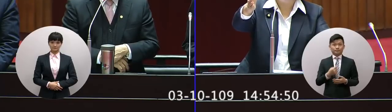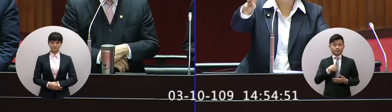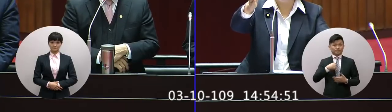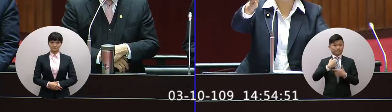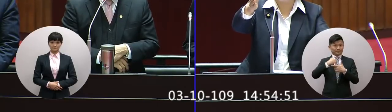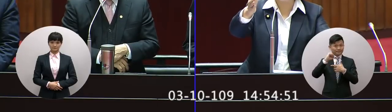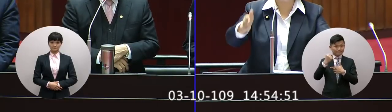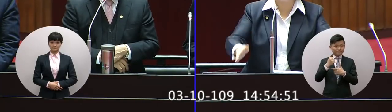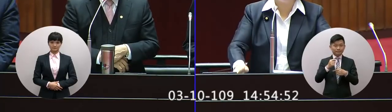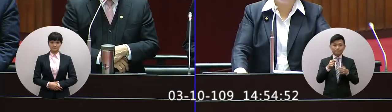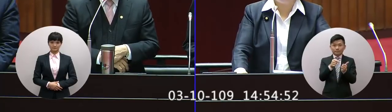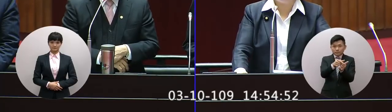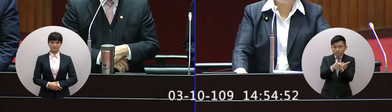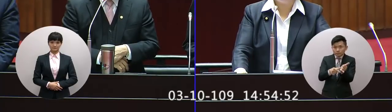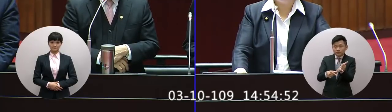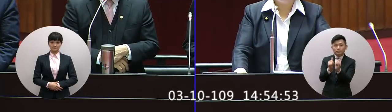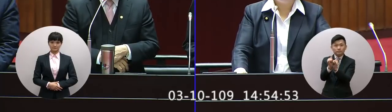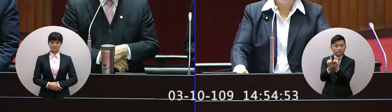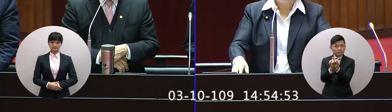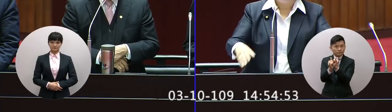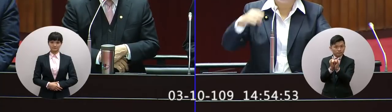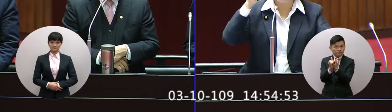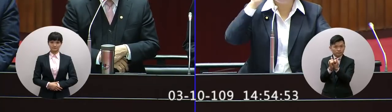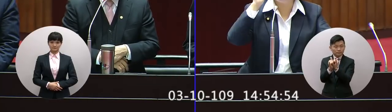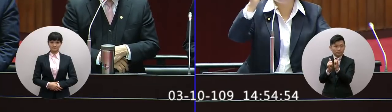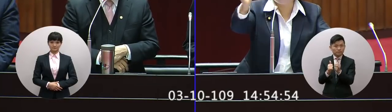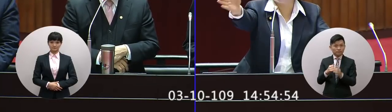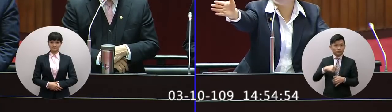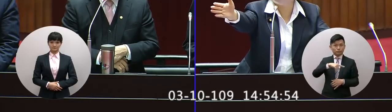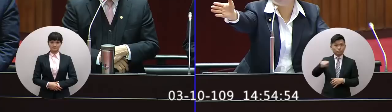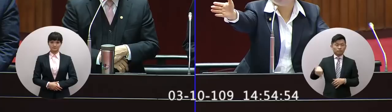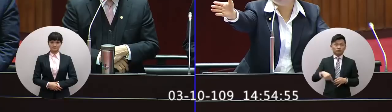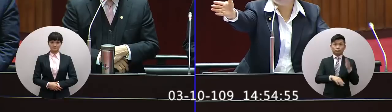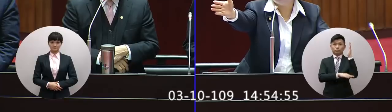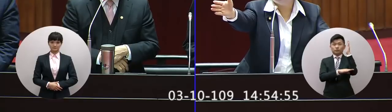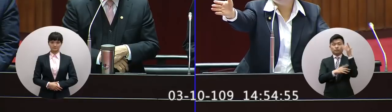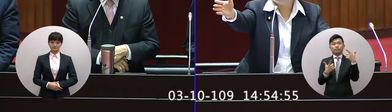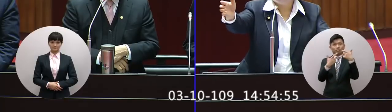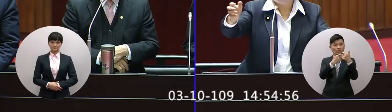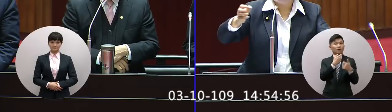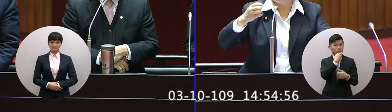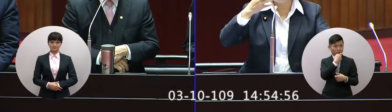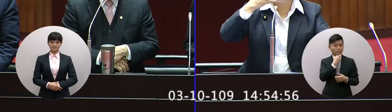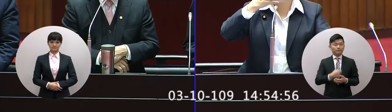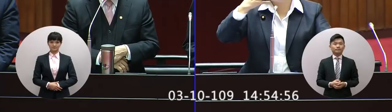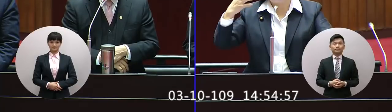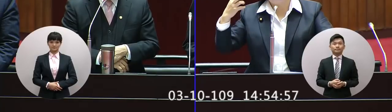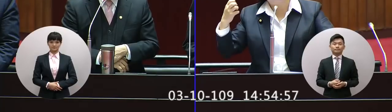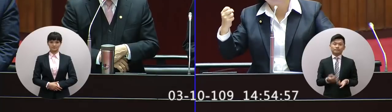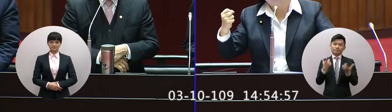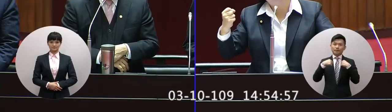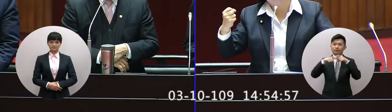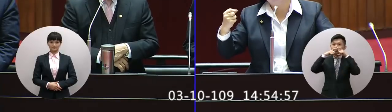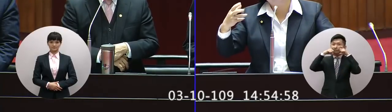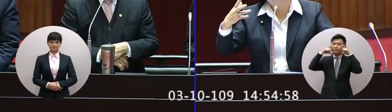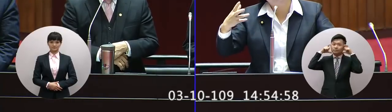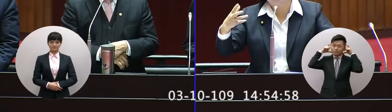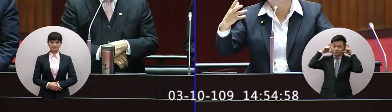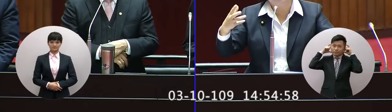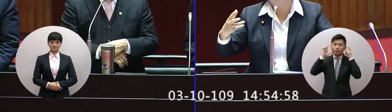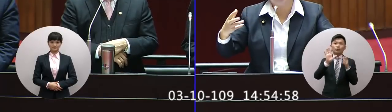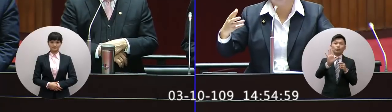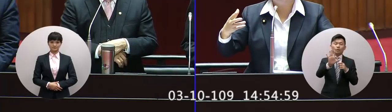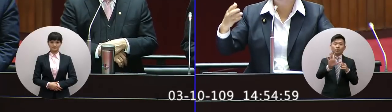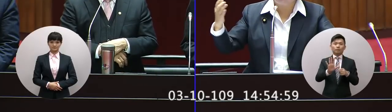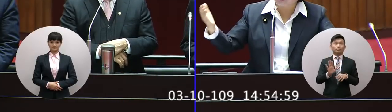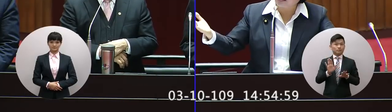议中台湾的人民，我们愿意配合政府。原本我们戴口罩，但是因